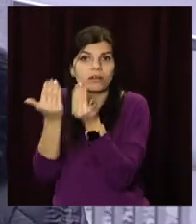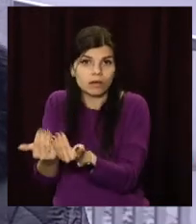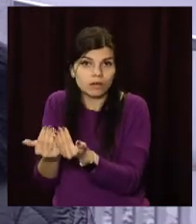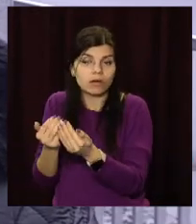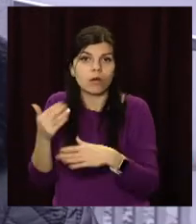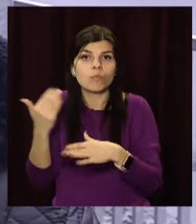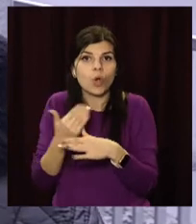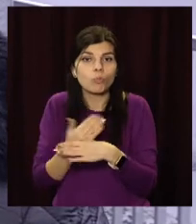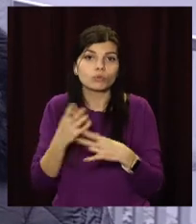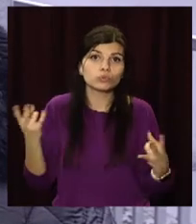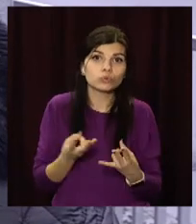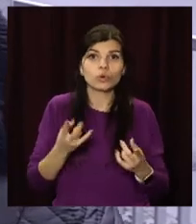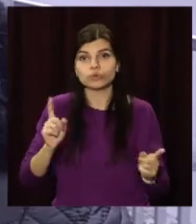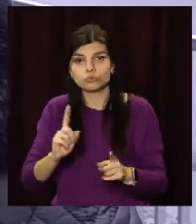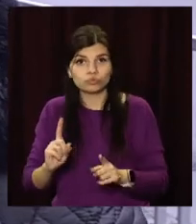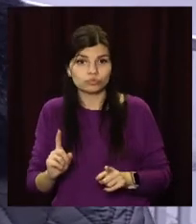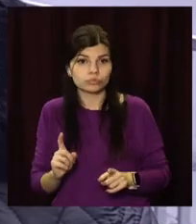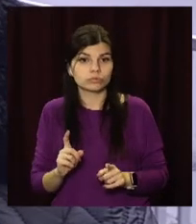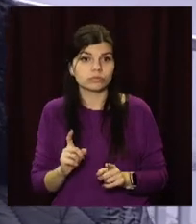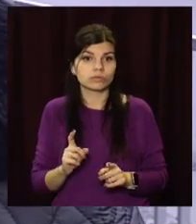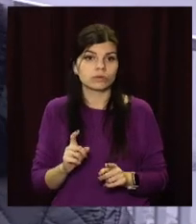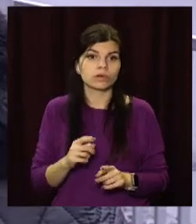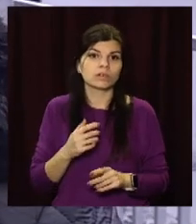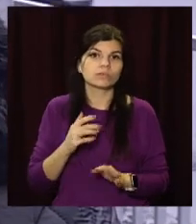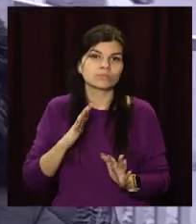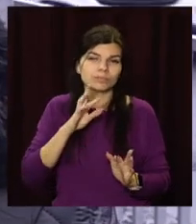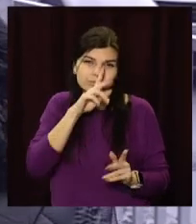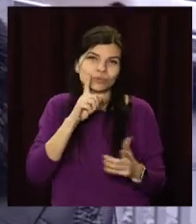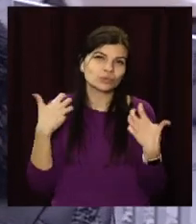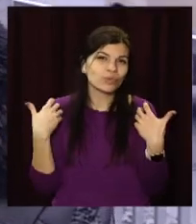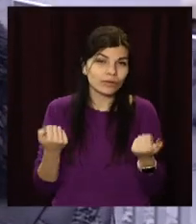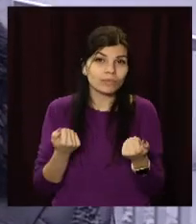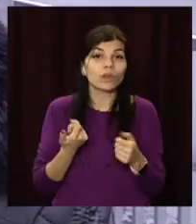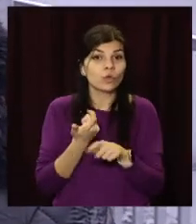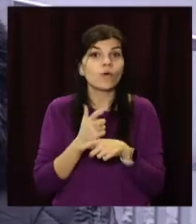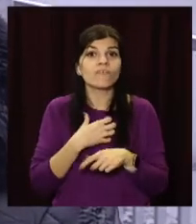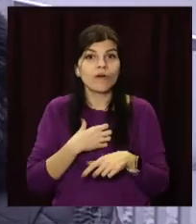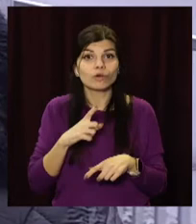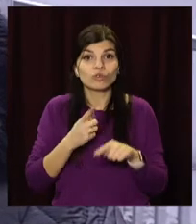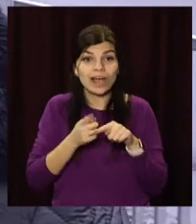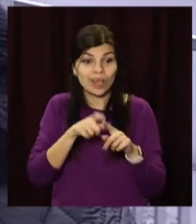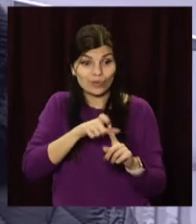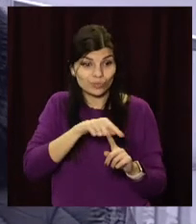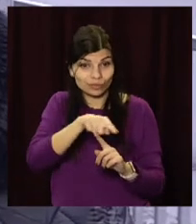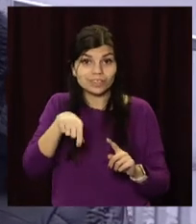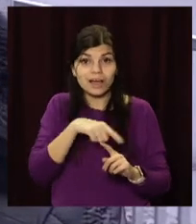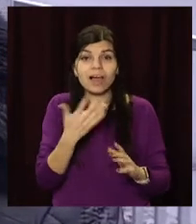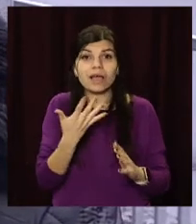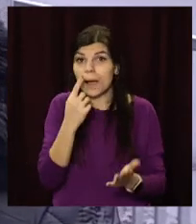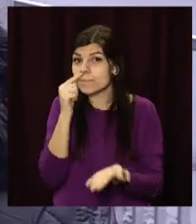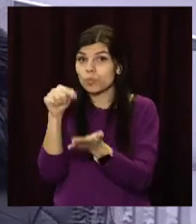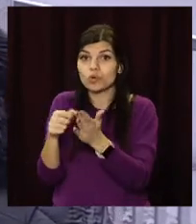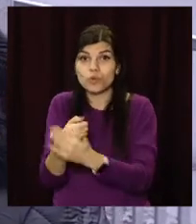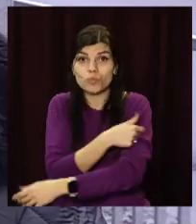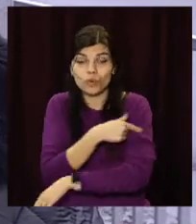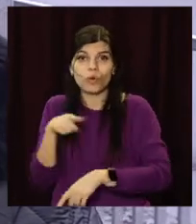допомогою в найважчих станах. І тому дуже важливо, щоб ці пацієнти, які потрапляють до